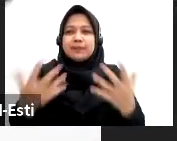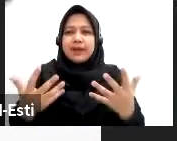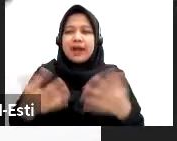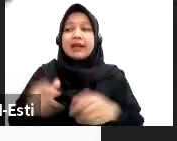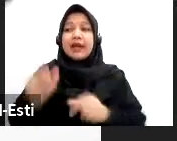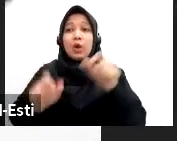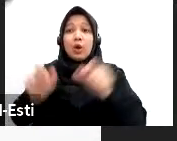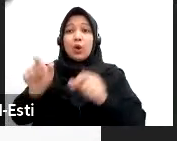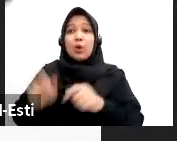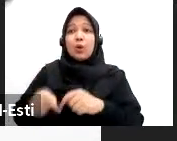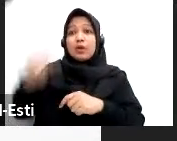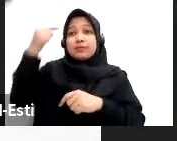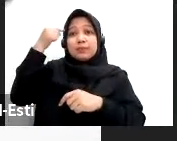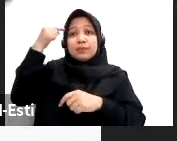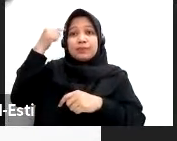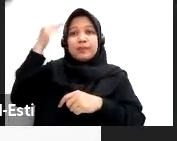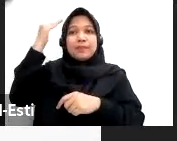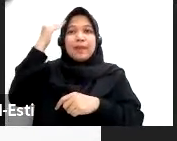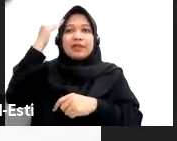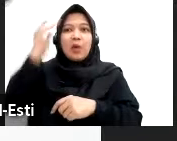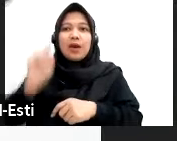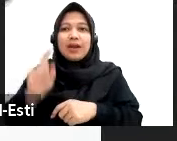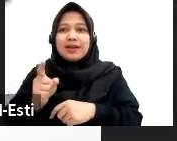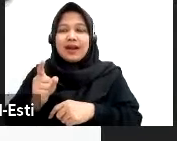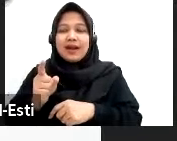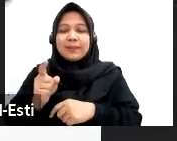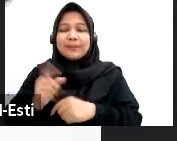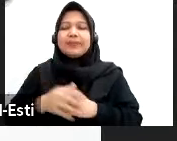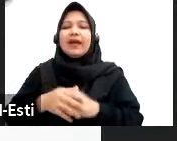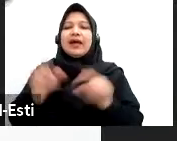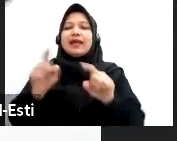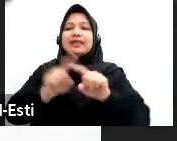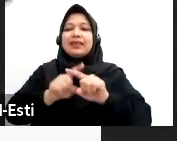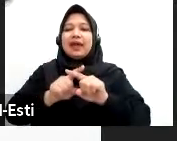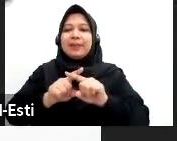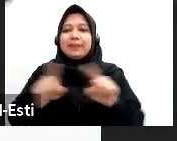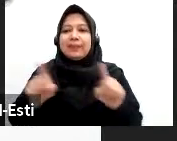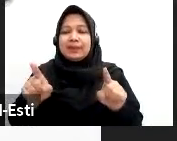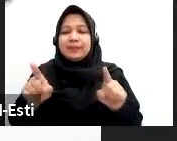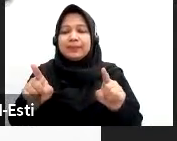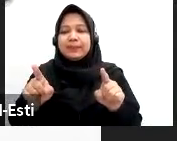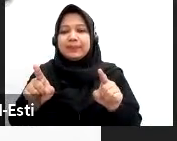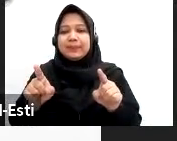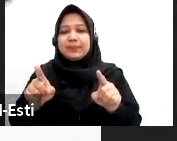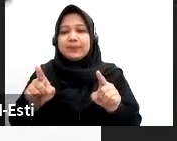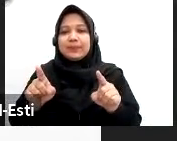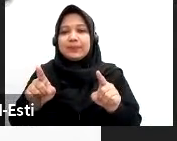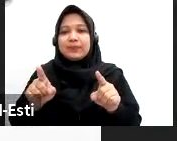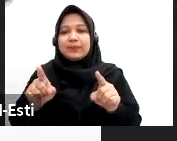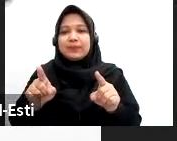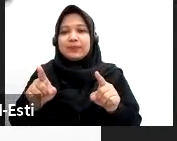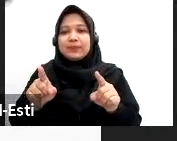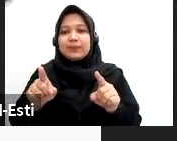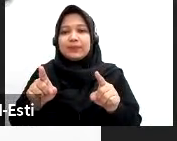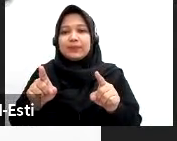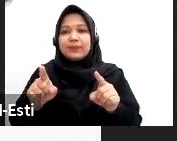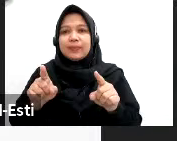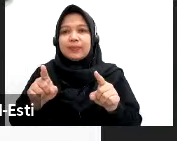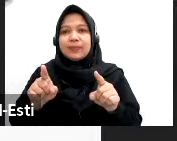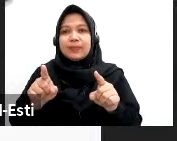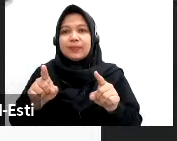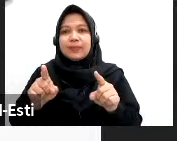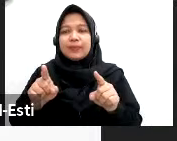jadi para profesional itu memiliki pengetahuan tetapi bagaimanapun eh yang menentukan